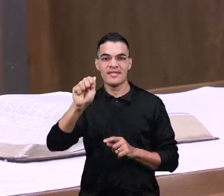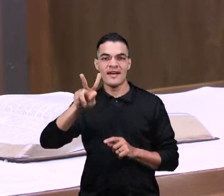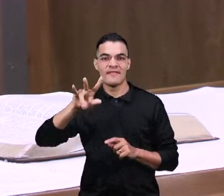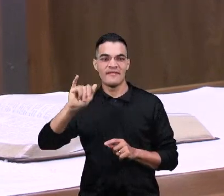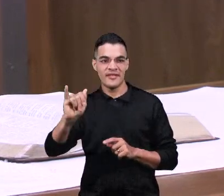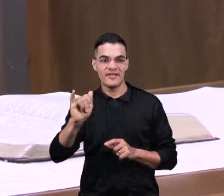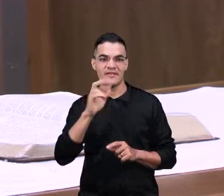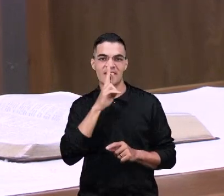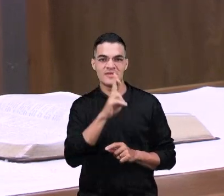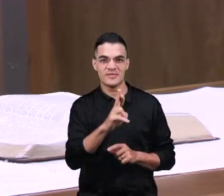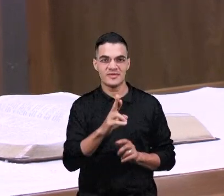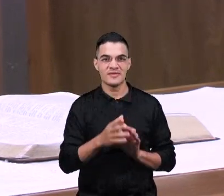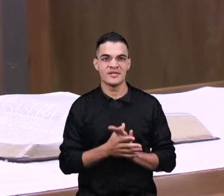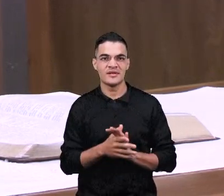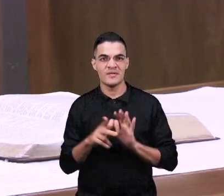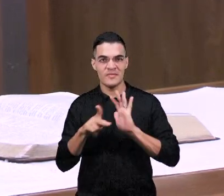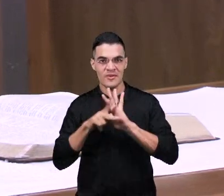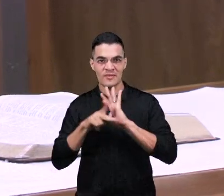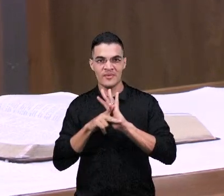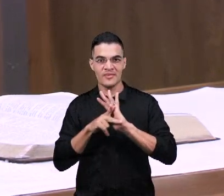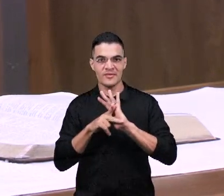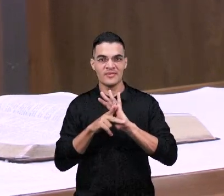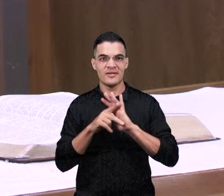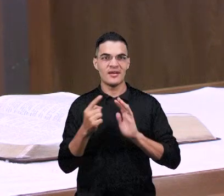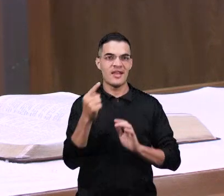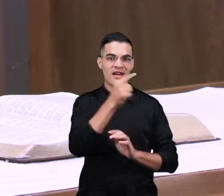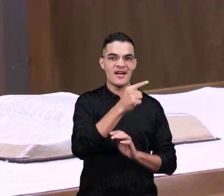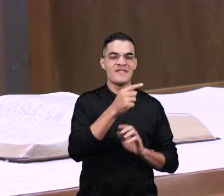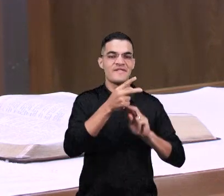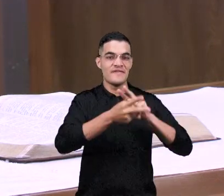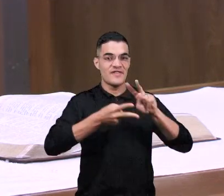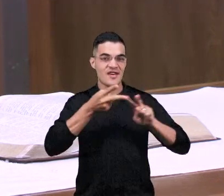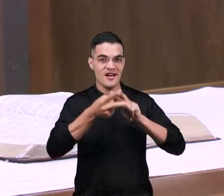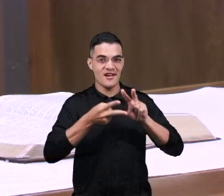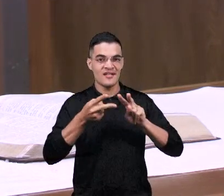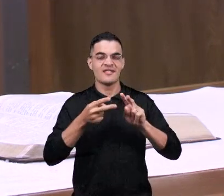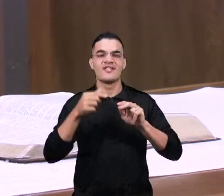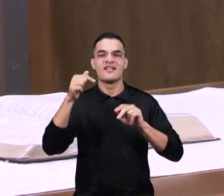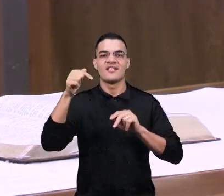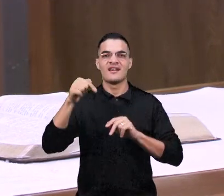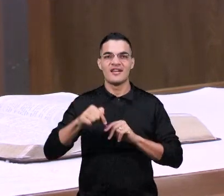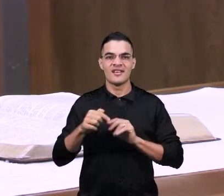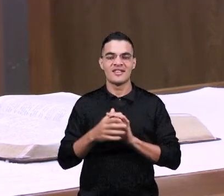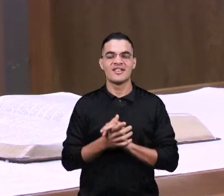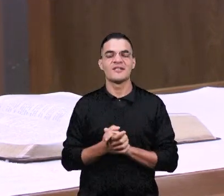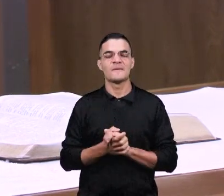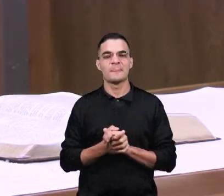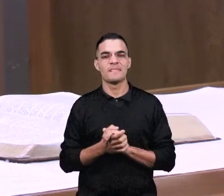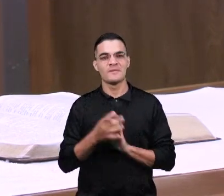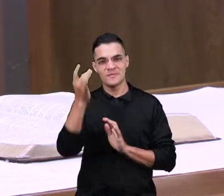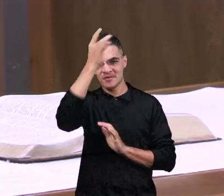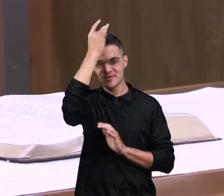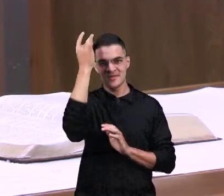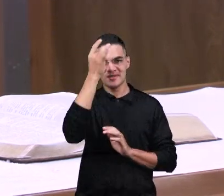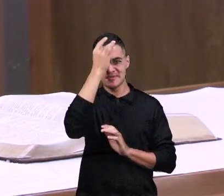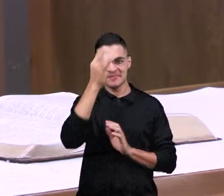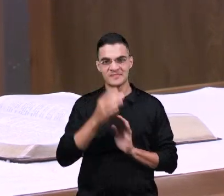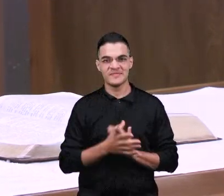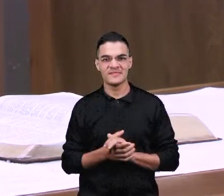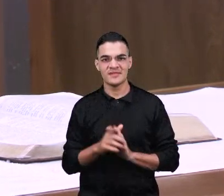d'intermédiaire de l'église de Parque de Flamengo, dans la ville ici de la